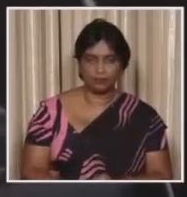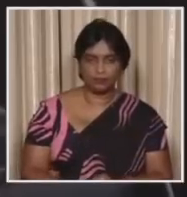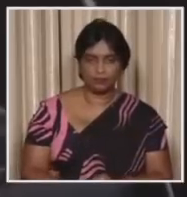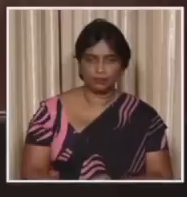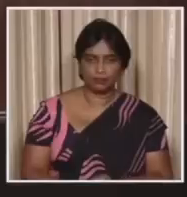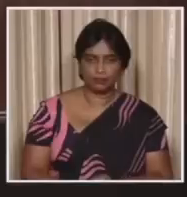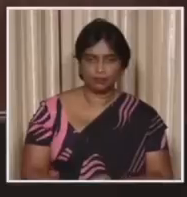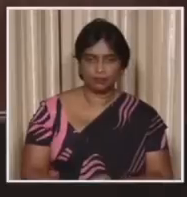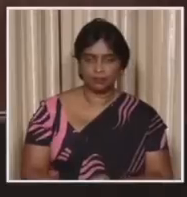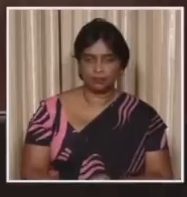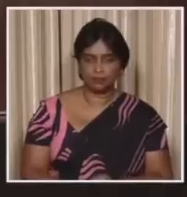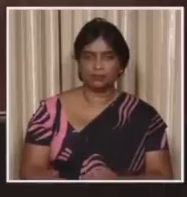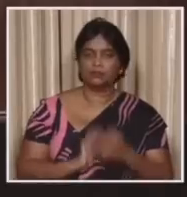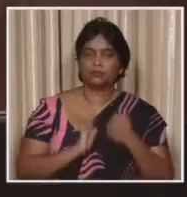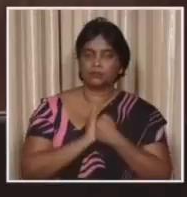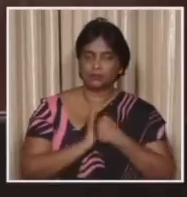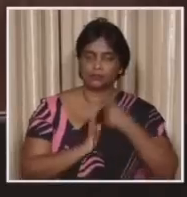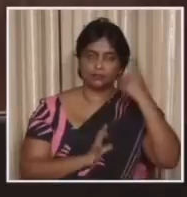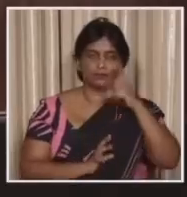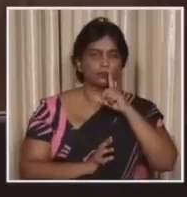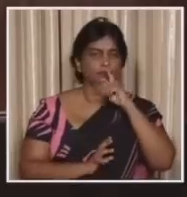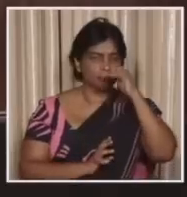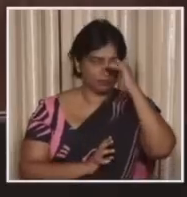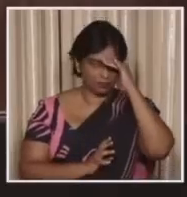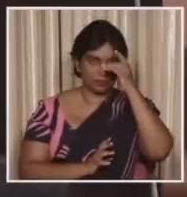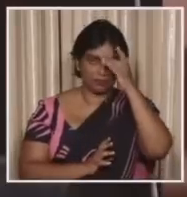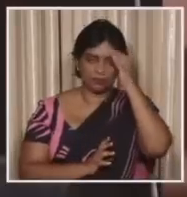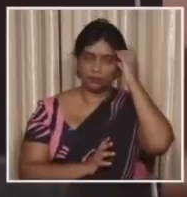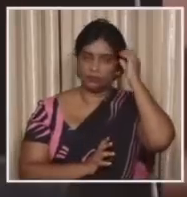Garu apa hati tuh ma? Karunu yojek katanya, itu mani,